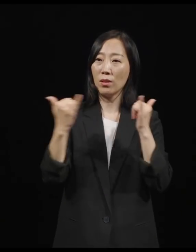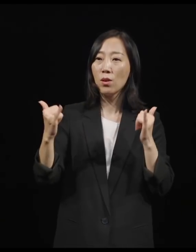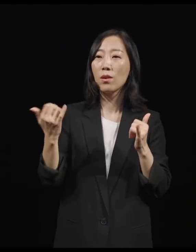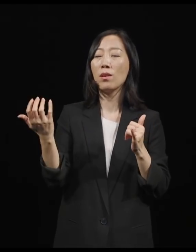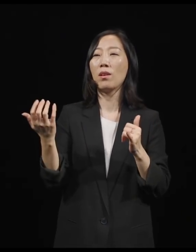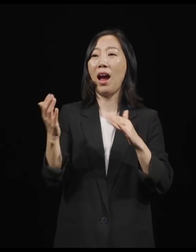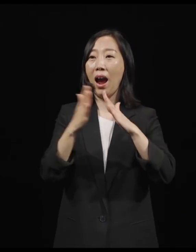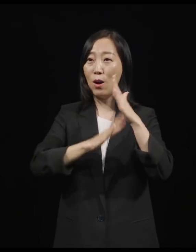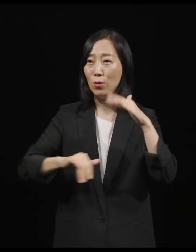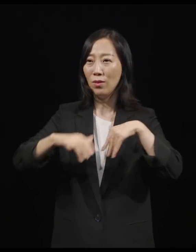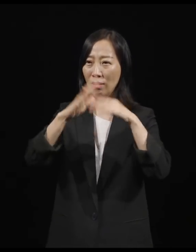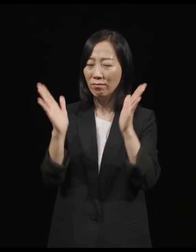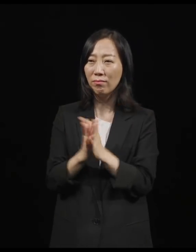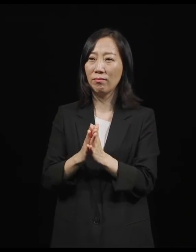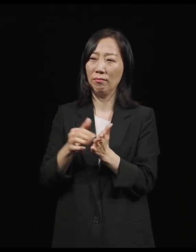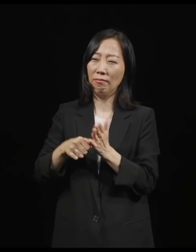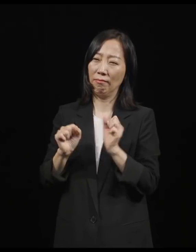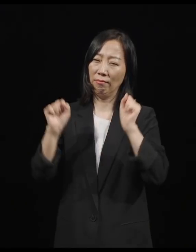해서 바뀐 단어입니다.